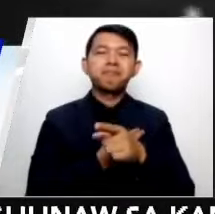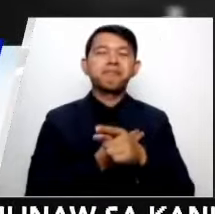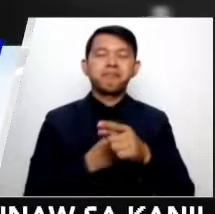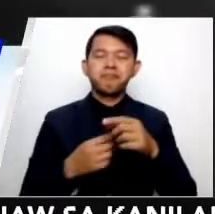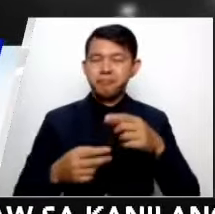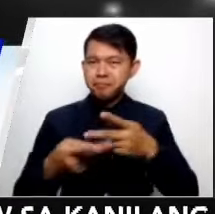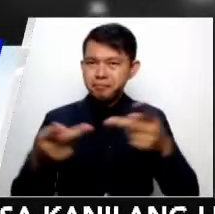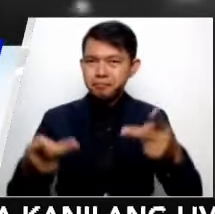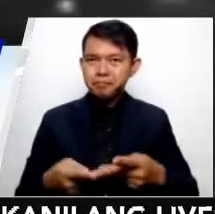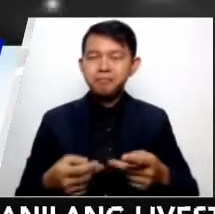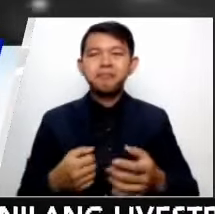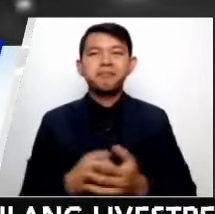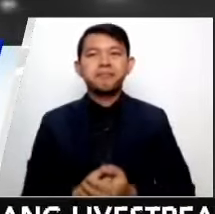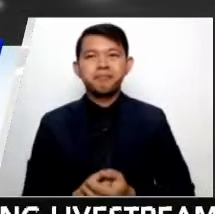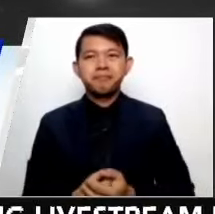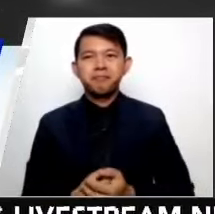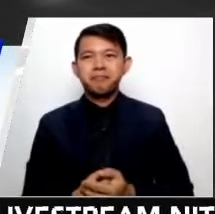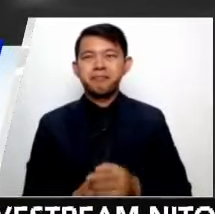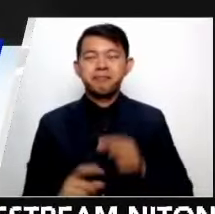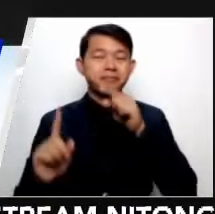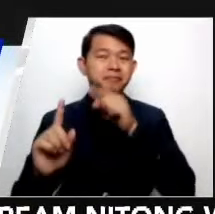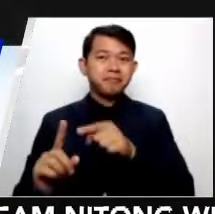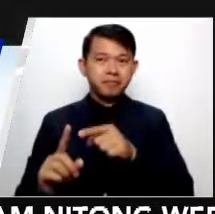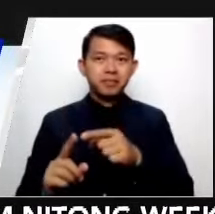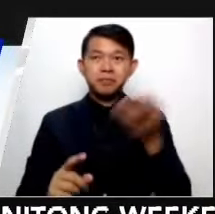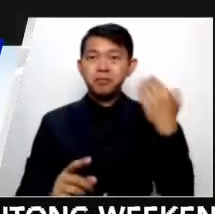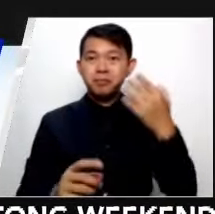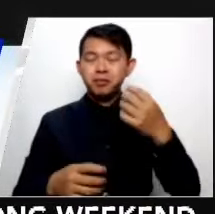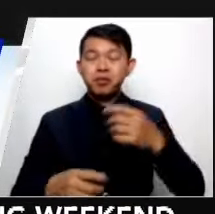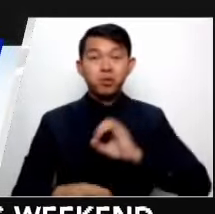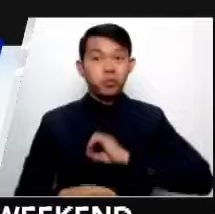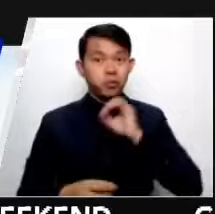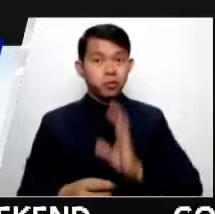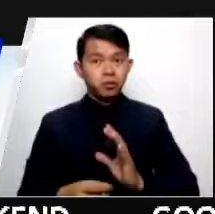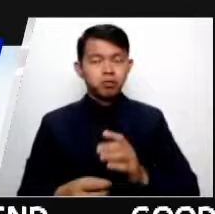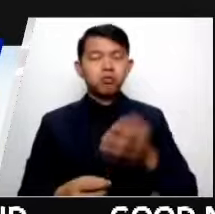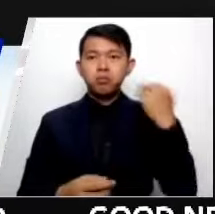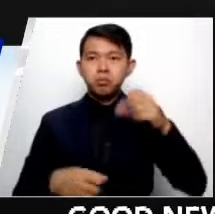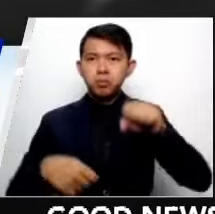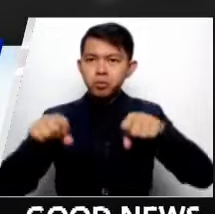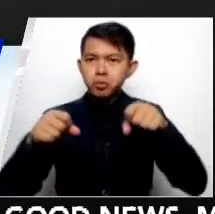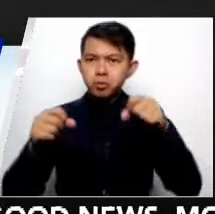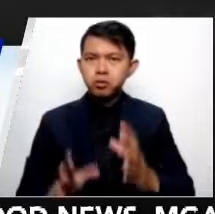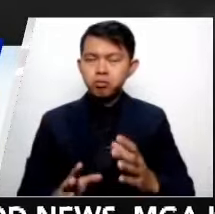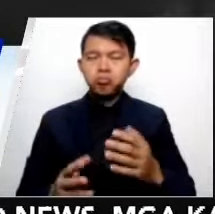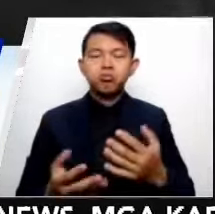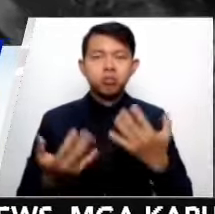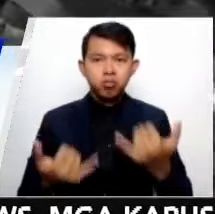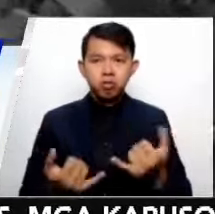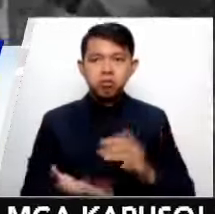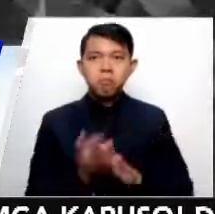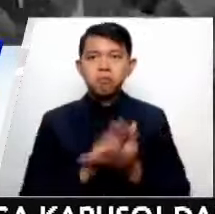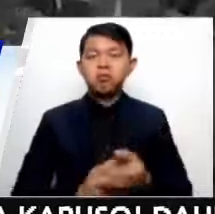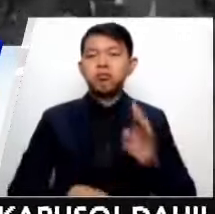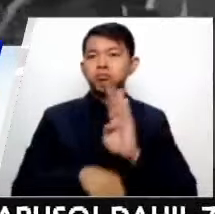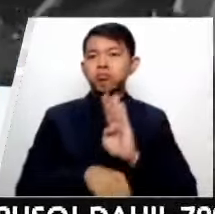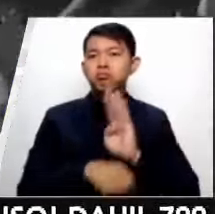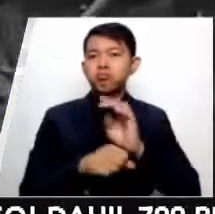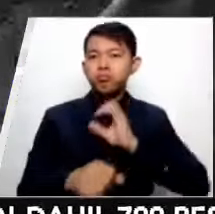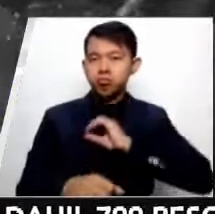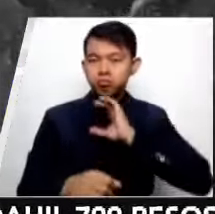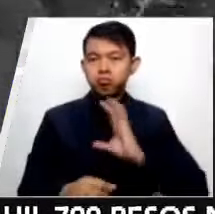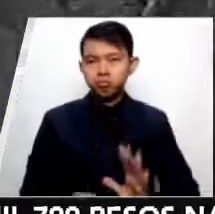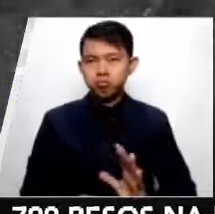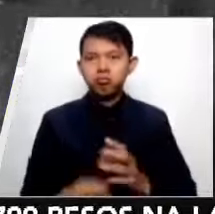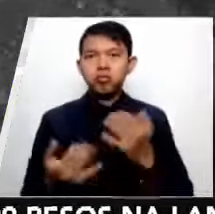todo. Dati siyang tricycle driver na naging negosyante at nakapagtayo ng napaka-chill na pasyalan.